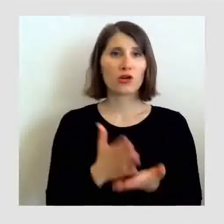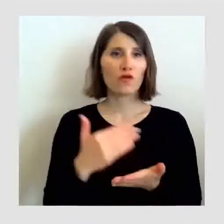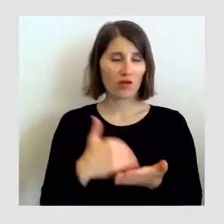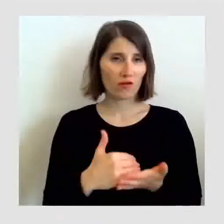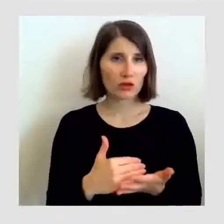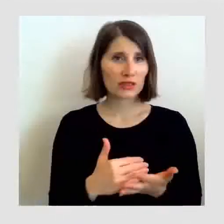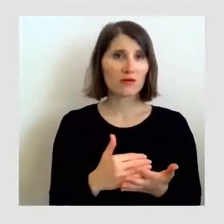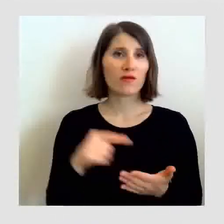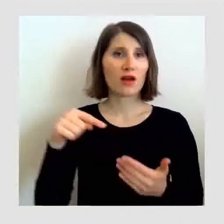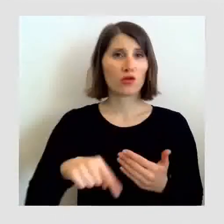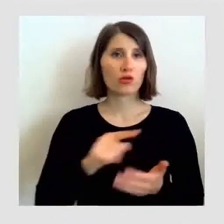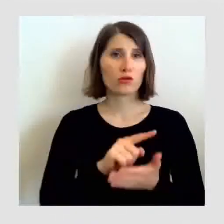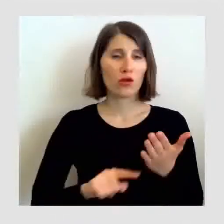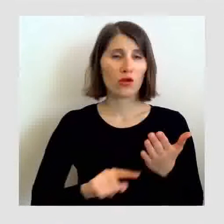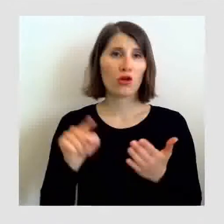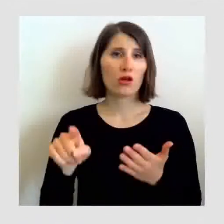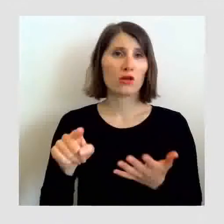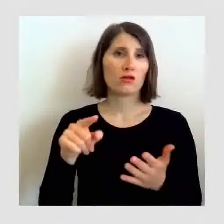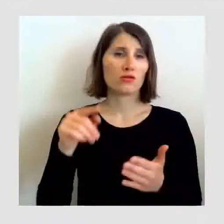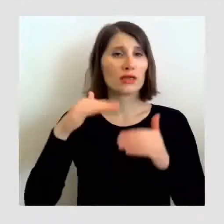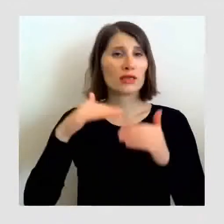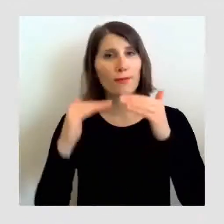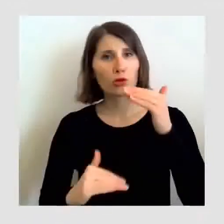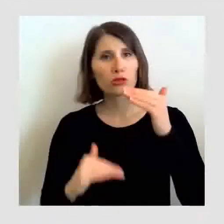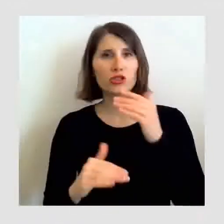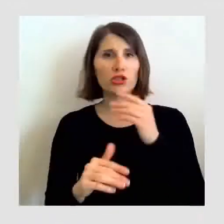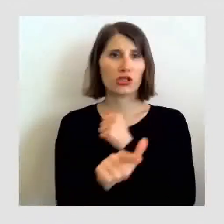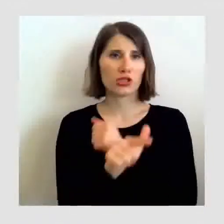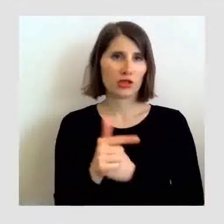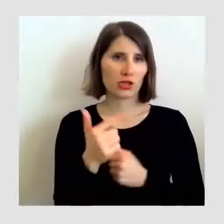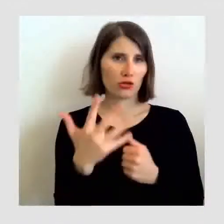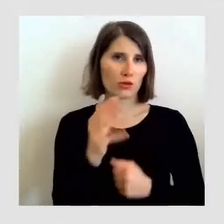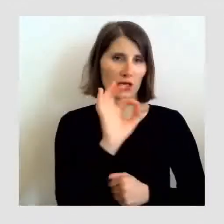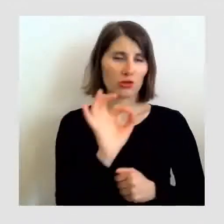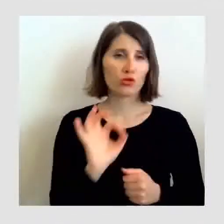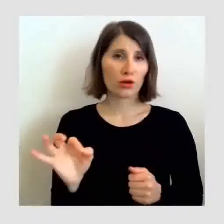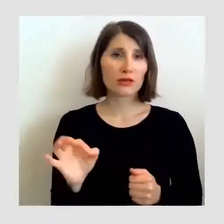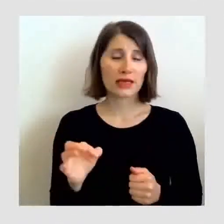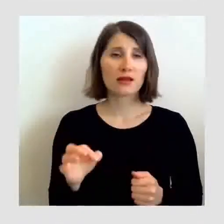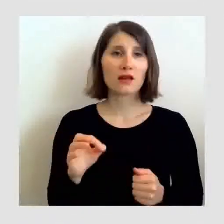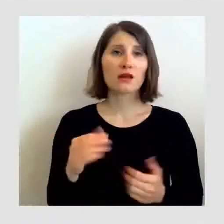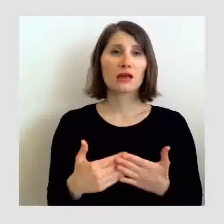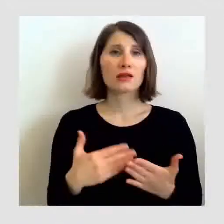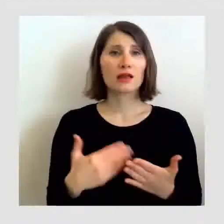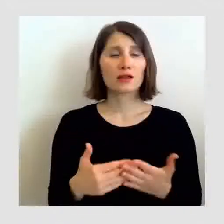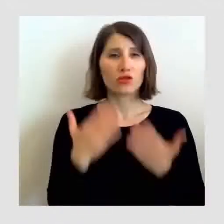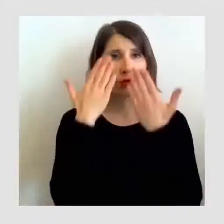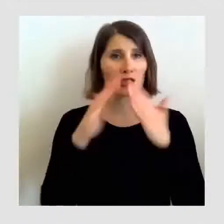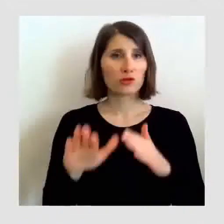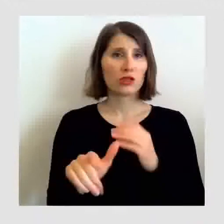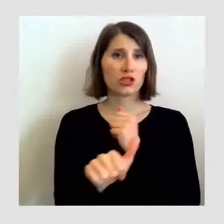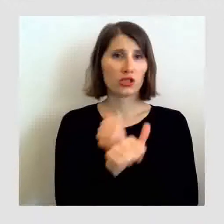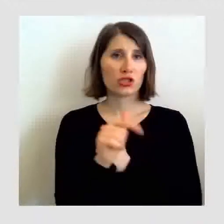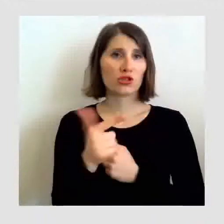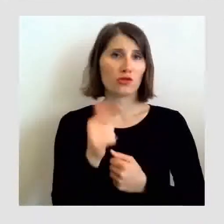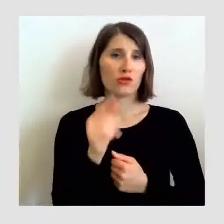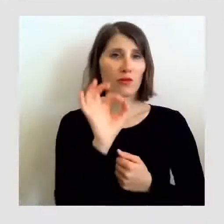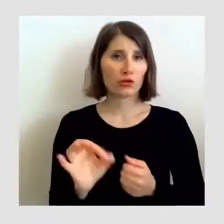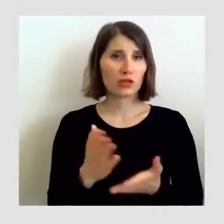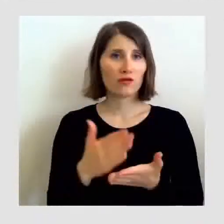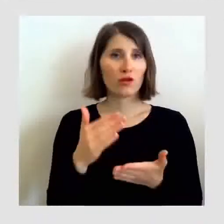dolnośląskiego leży poniżej tej 75% średniej unijnej, co przekłada się na fakt, iż 62% ludności